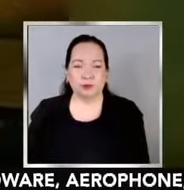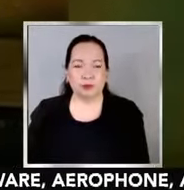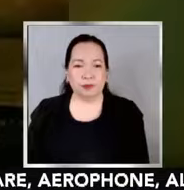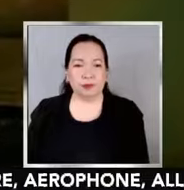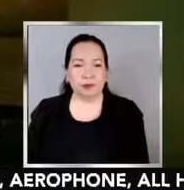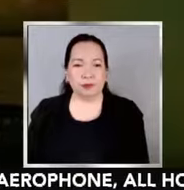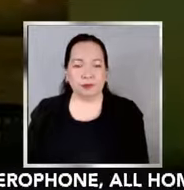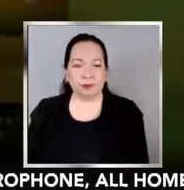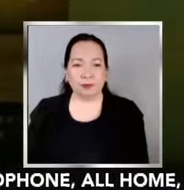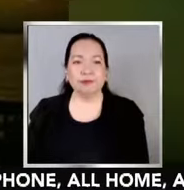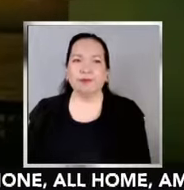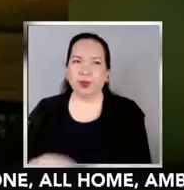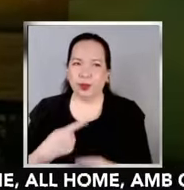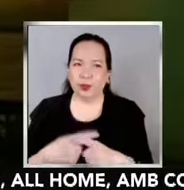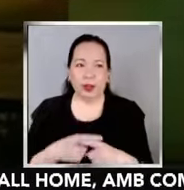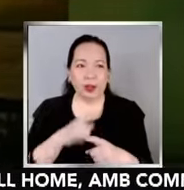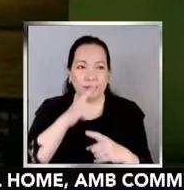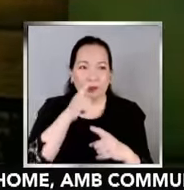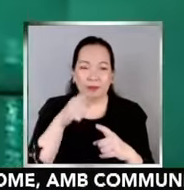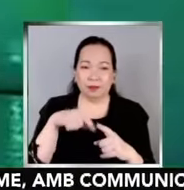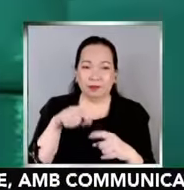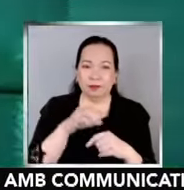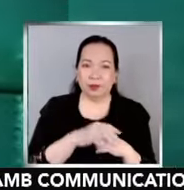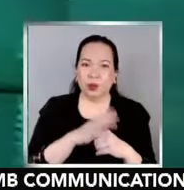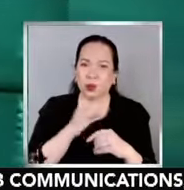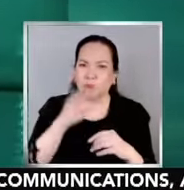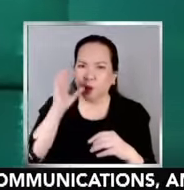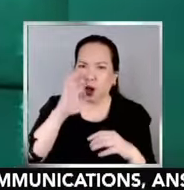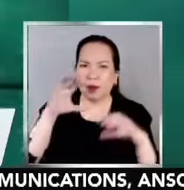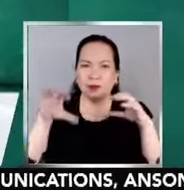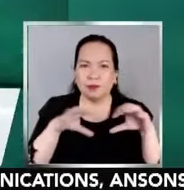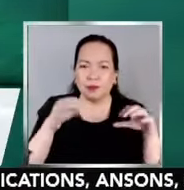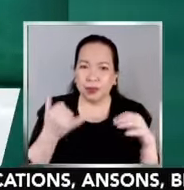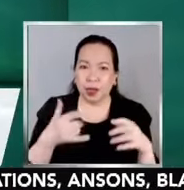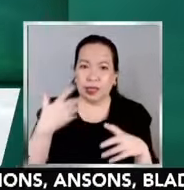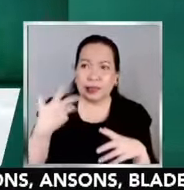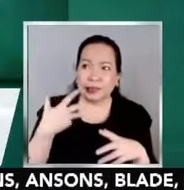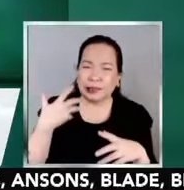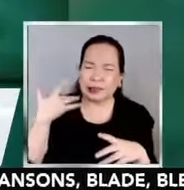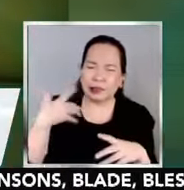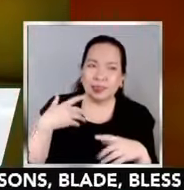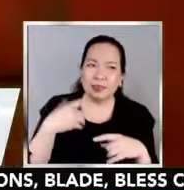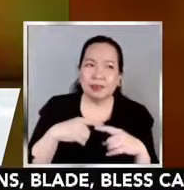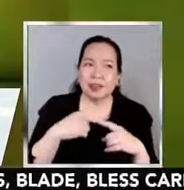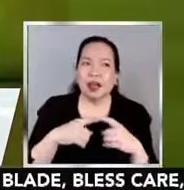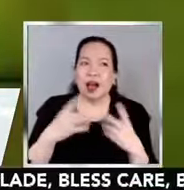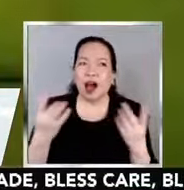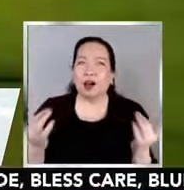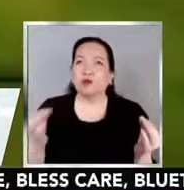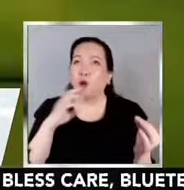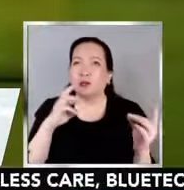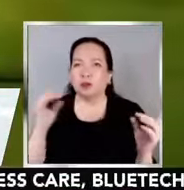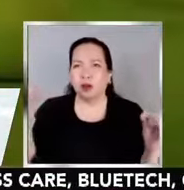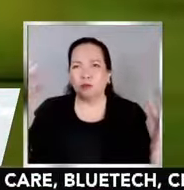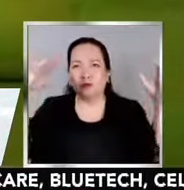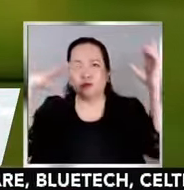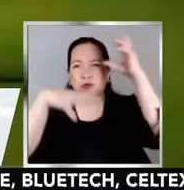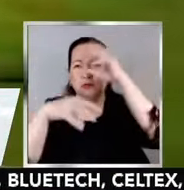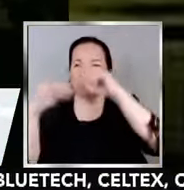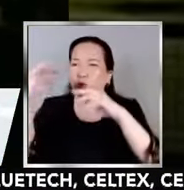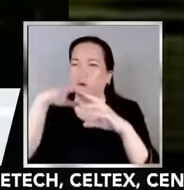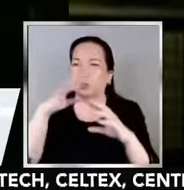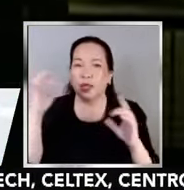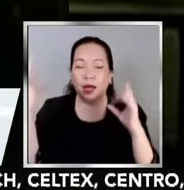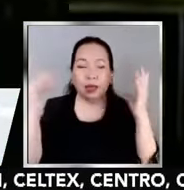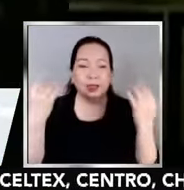Timing sa mga nag-activity ngayong tag-init, ang pagbubukas ng Fountain of Light sa isang parke dito sa Santa Rosa City,